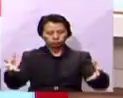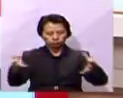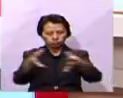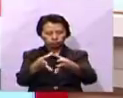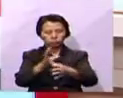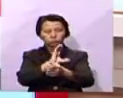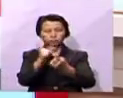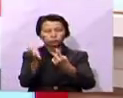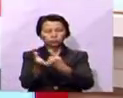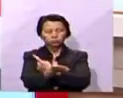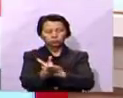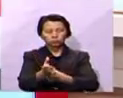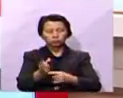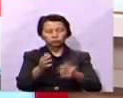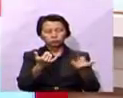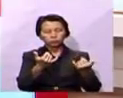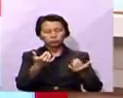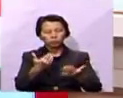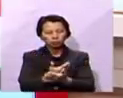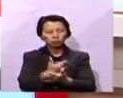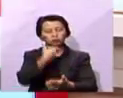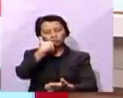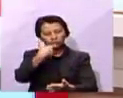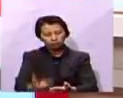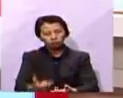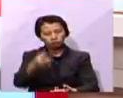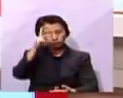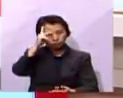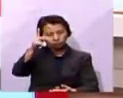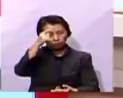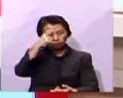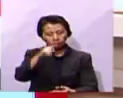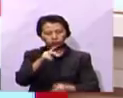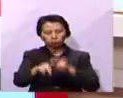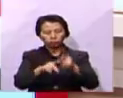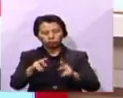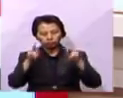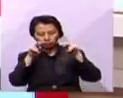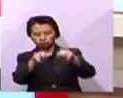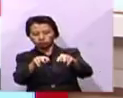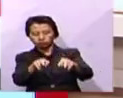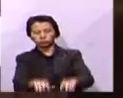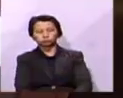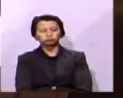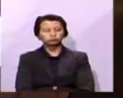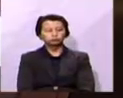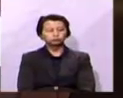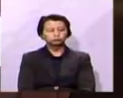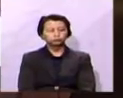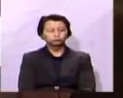menghimpunkan budaya tradisional dan moden dari Kelantan untuk tatapan umum.